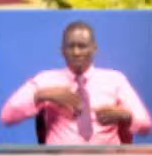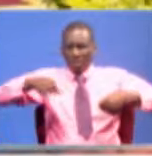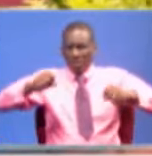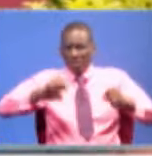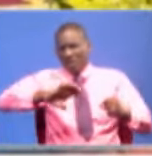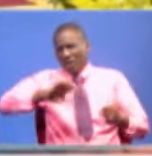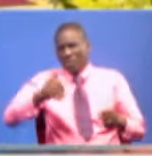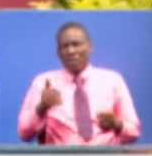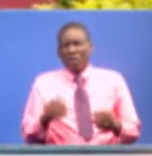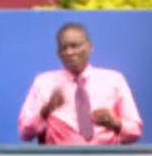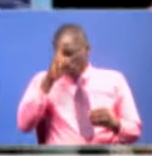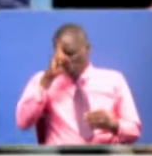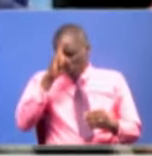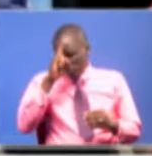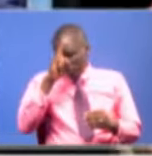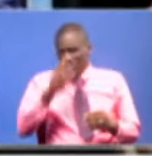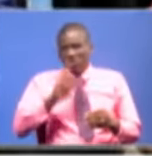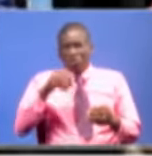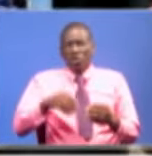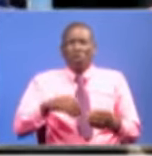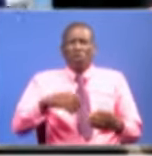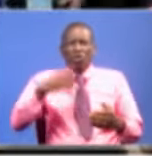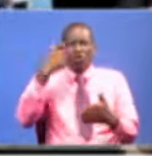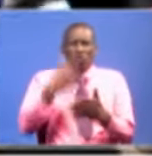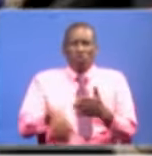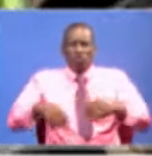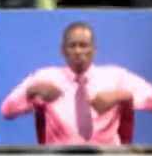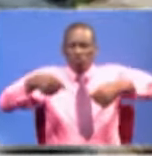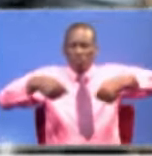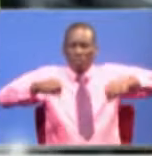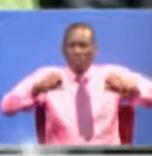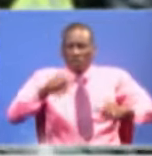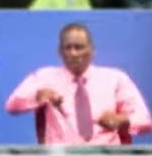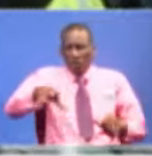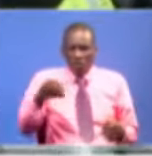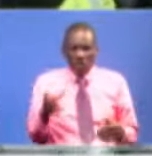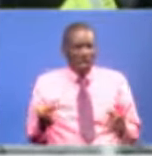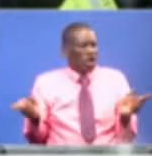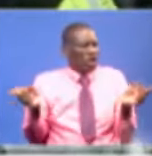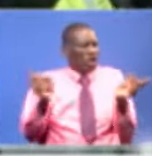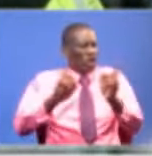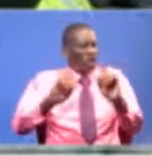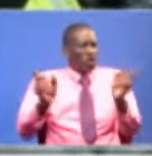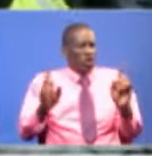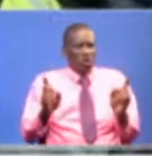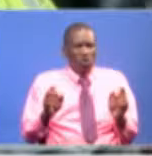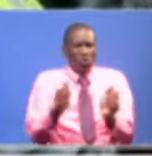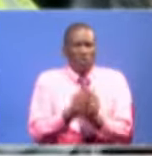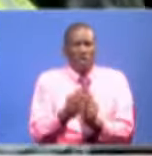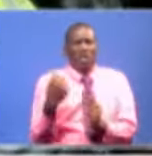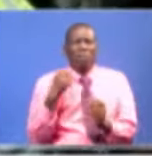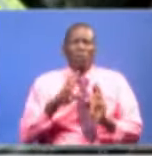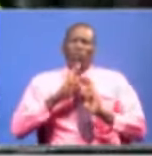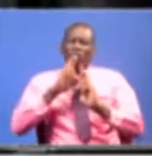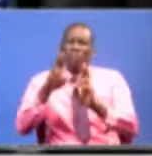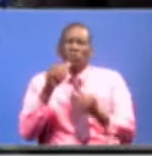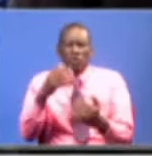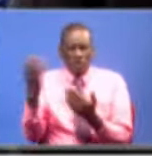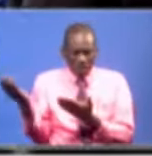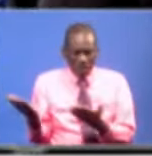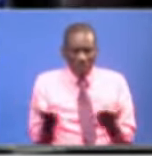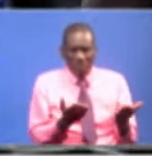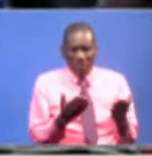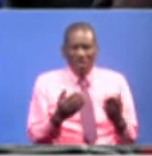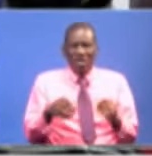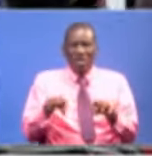wa ripoti za polisi, thamani ya pikipiki walizoweza kupata hapa haiambatani pamoja na ile idadi ya ripoti walizoweza kupokea,